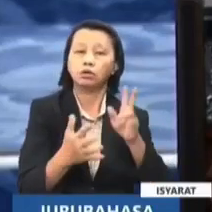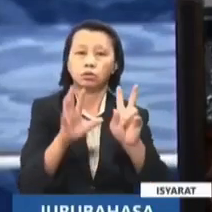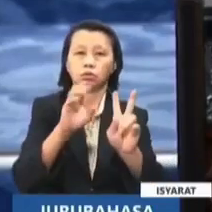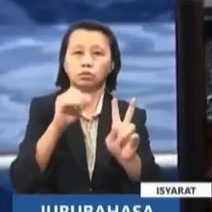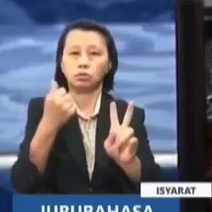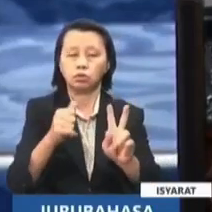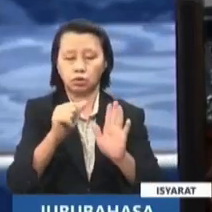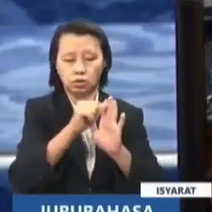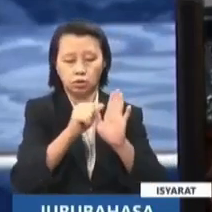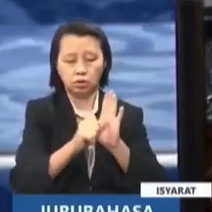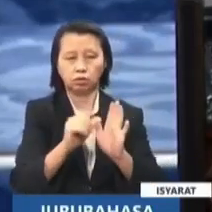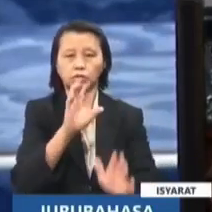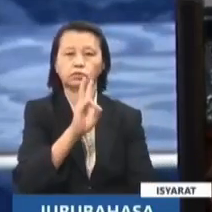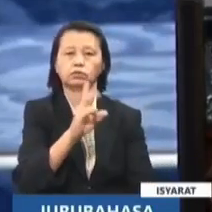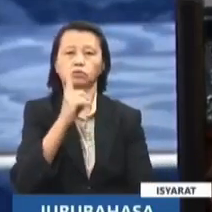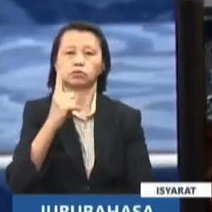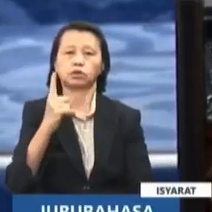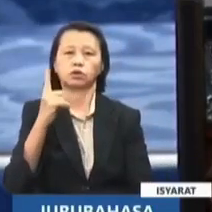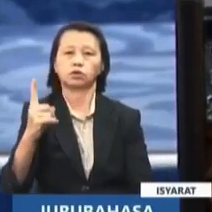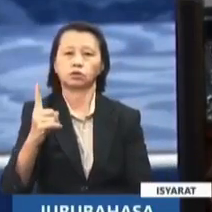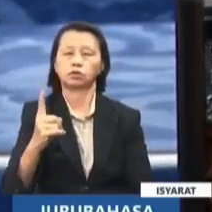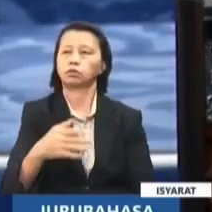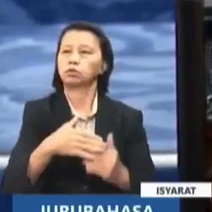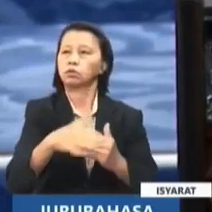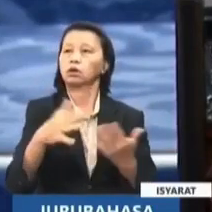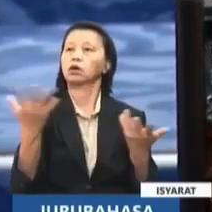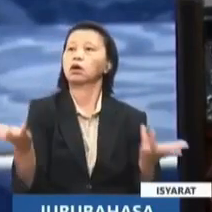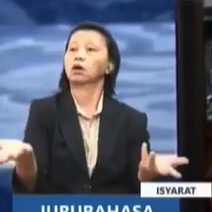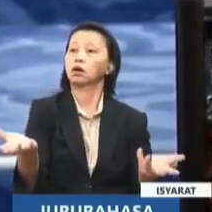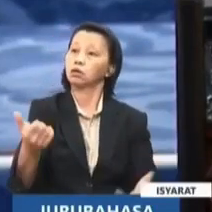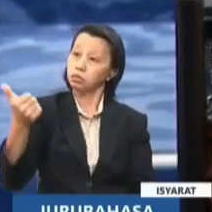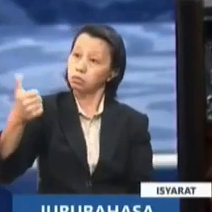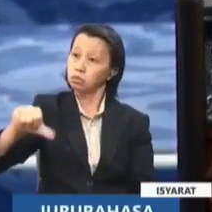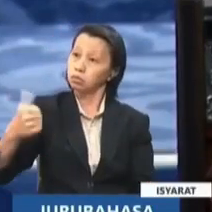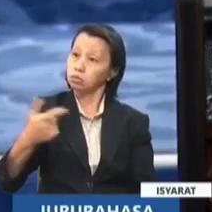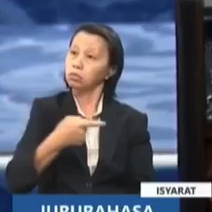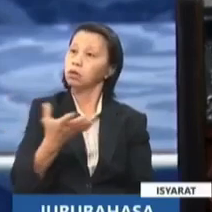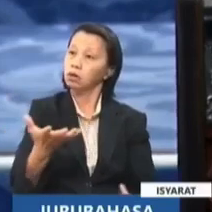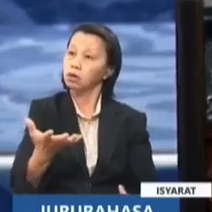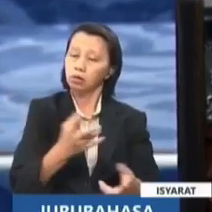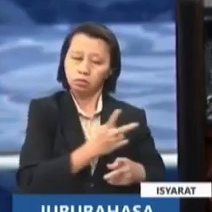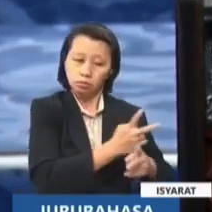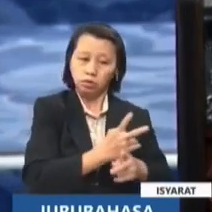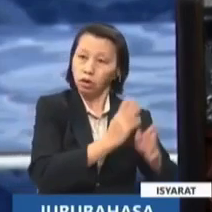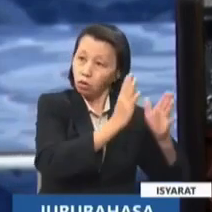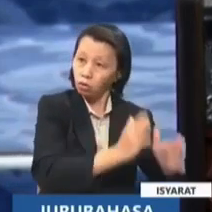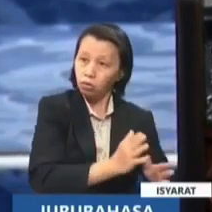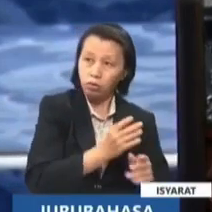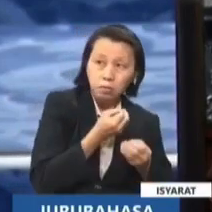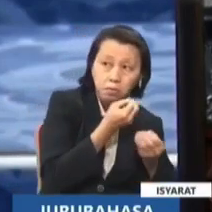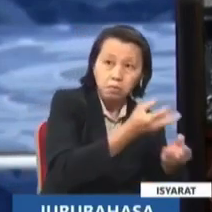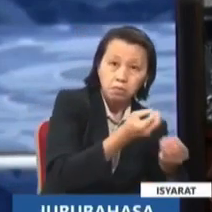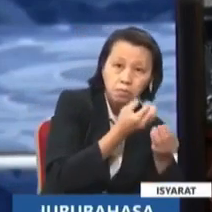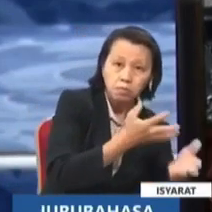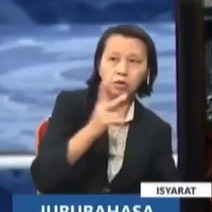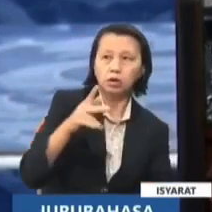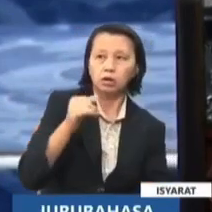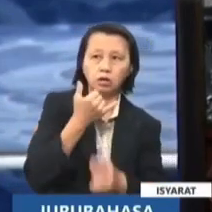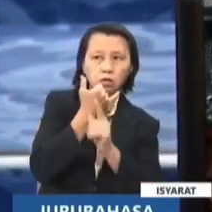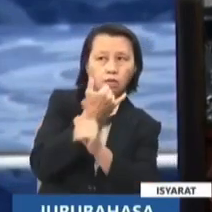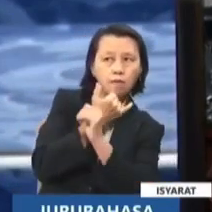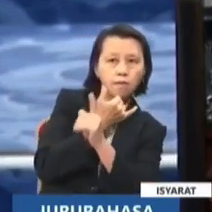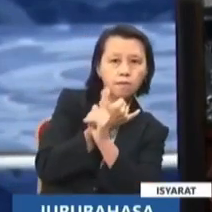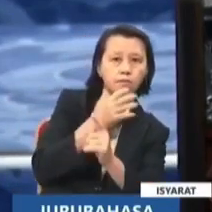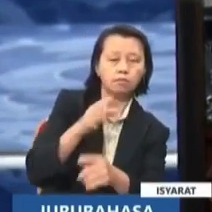10 Akta 711 dan sejauh mana keberkesanannya melindungi pemberi maklumat dalam kes-kes salah